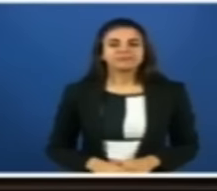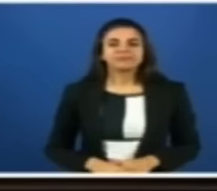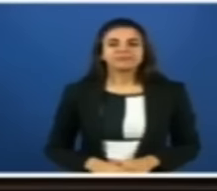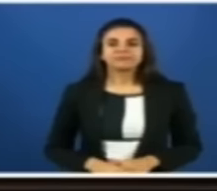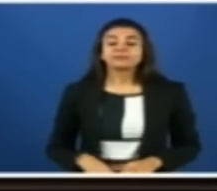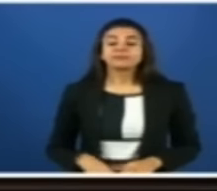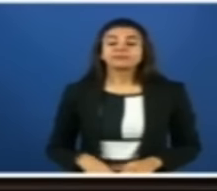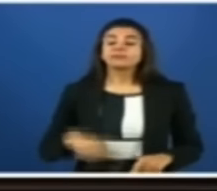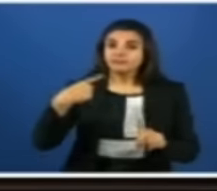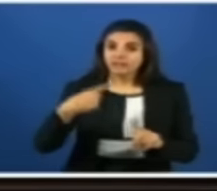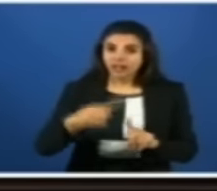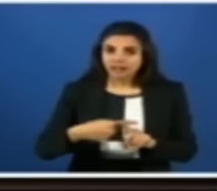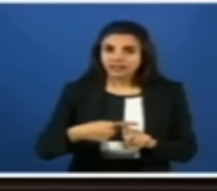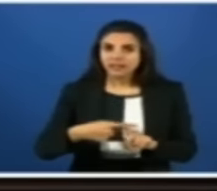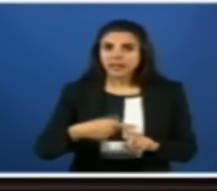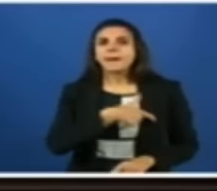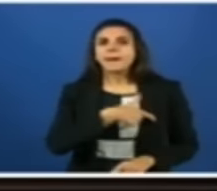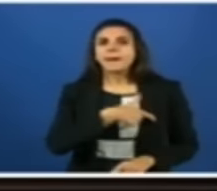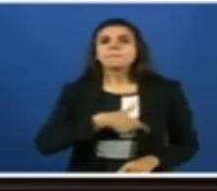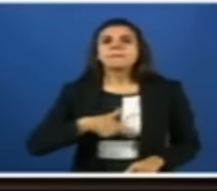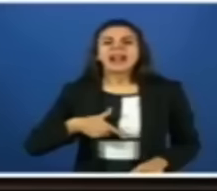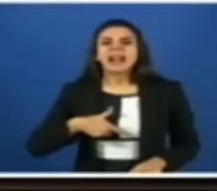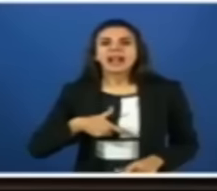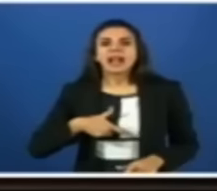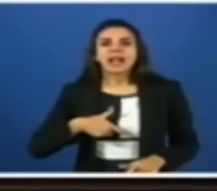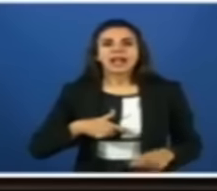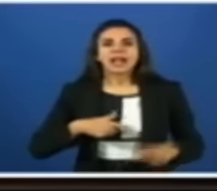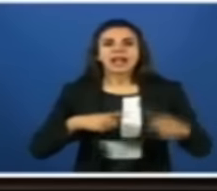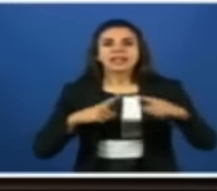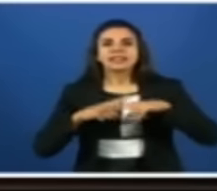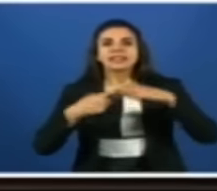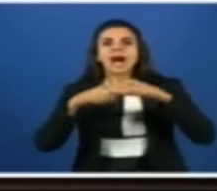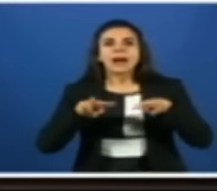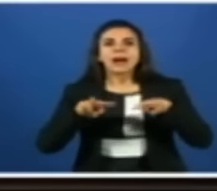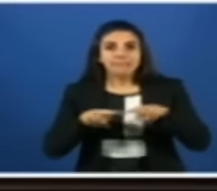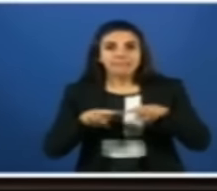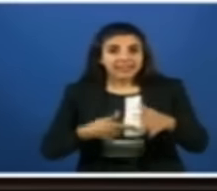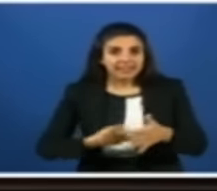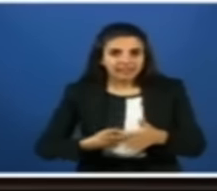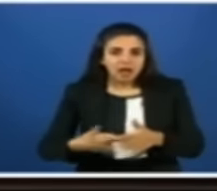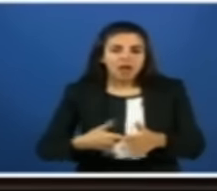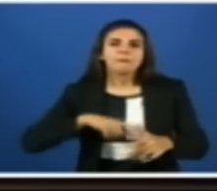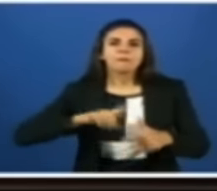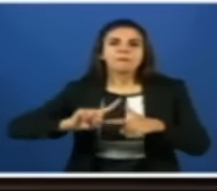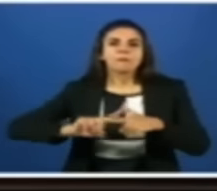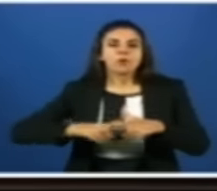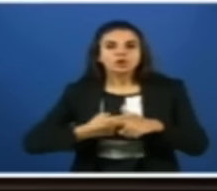Aynı zamanda Milli Tarım Projesi'ni de İzmir'den